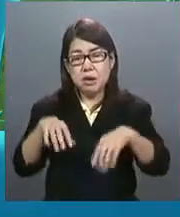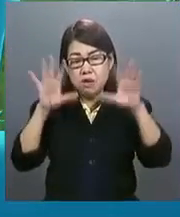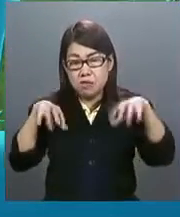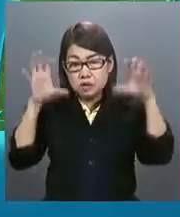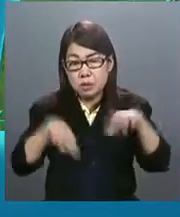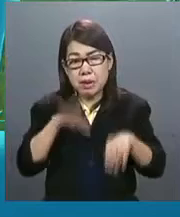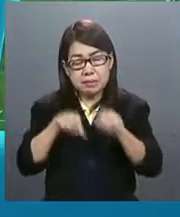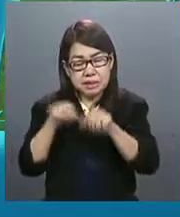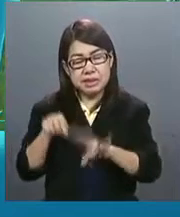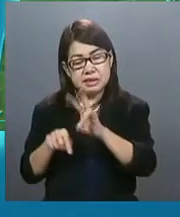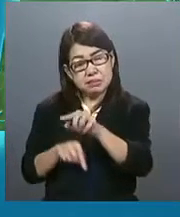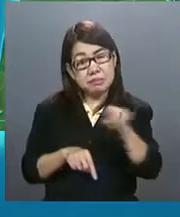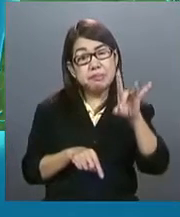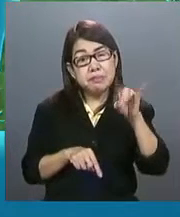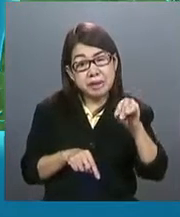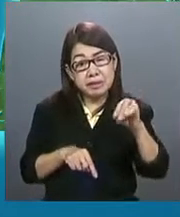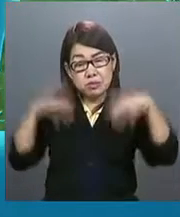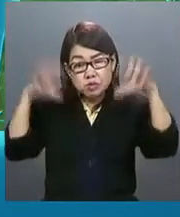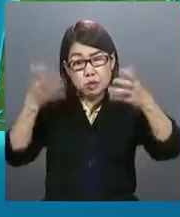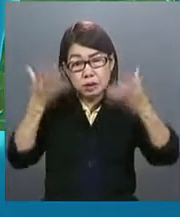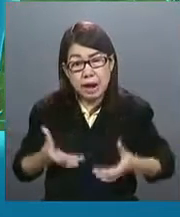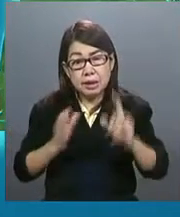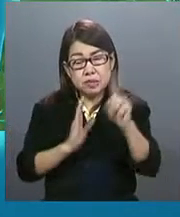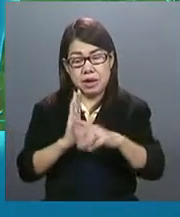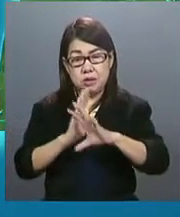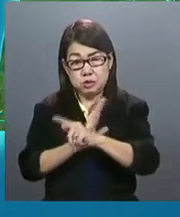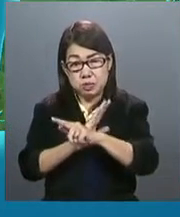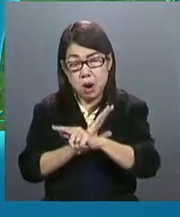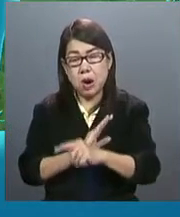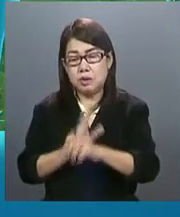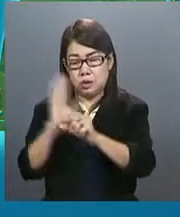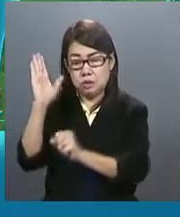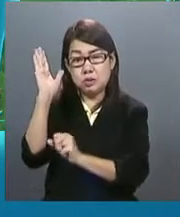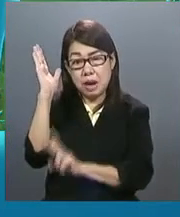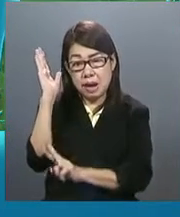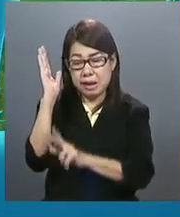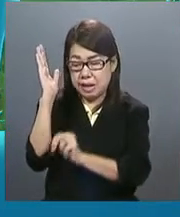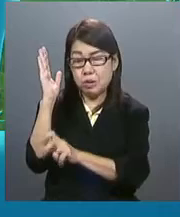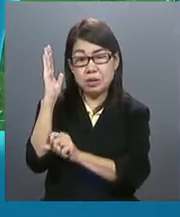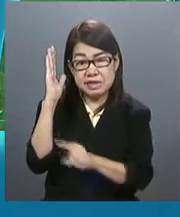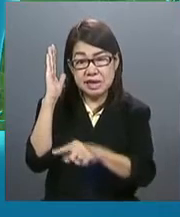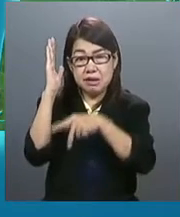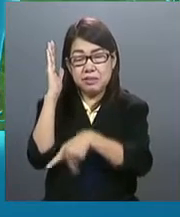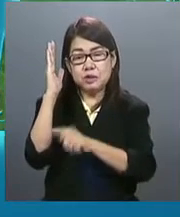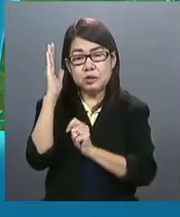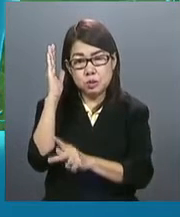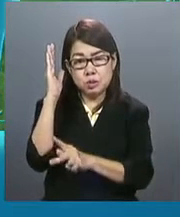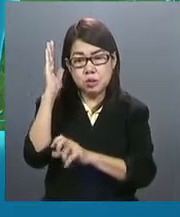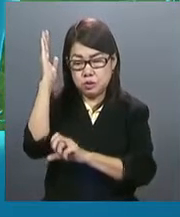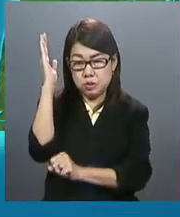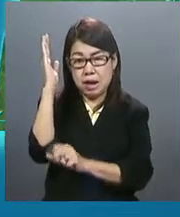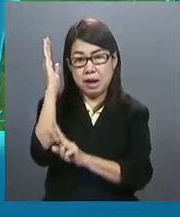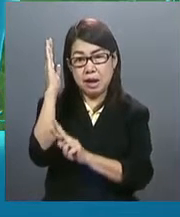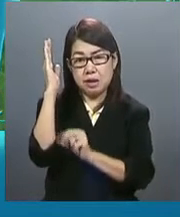ที่และมีฝนตกหนักที่บริเวณจังหวัดชุมพรสุราษฎร์ธานีนครศรีธรรมราชพัทลุงสงขลาระนองพังง